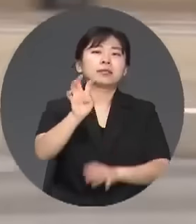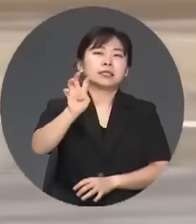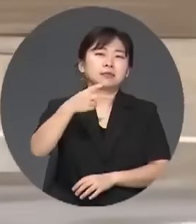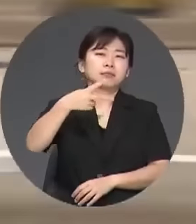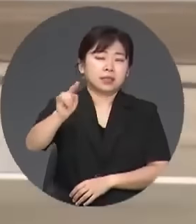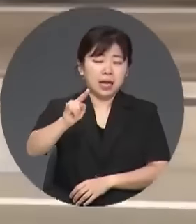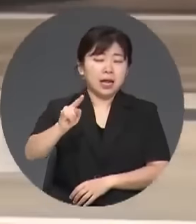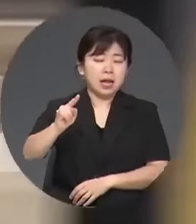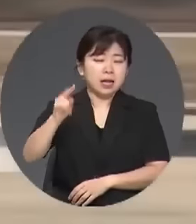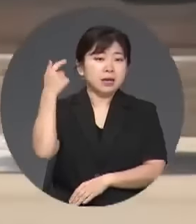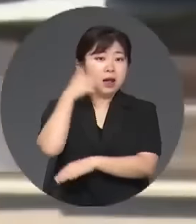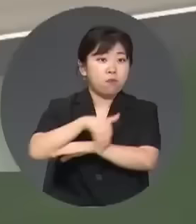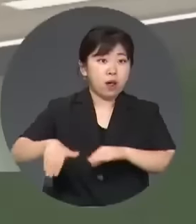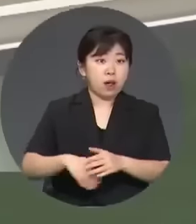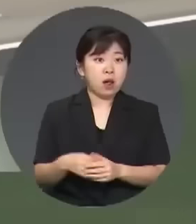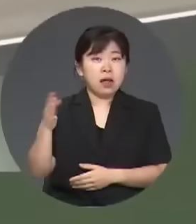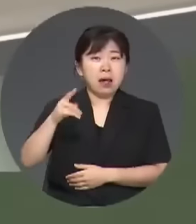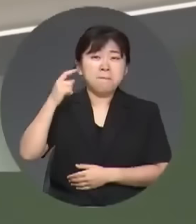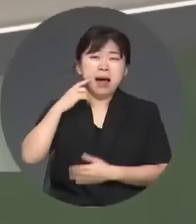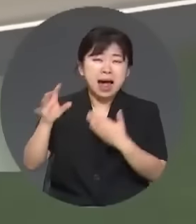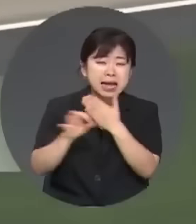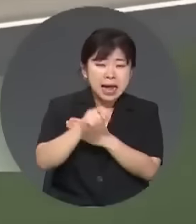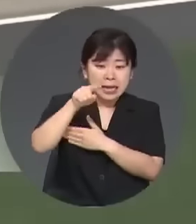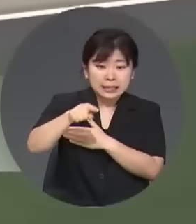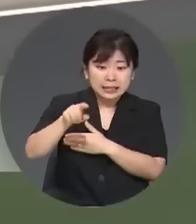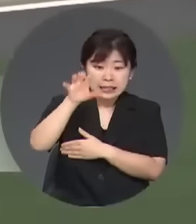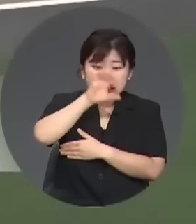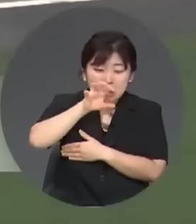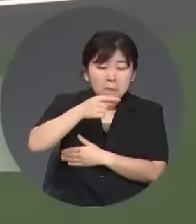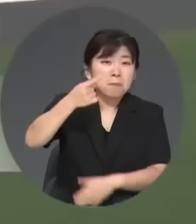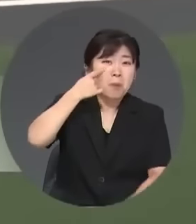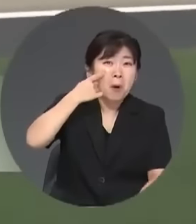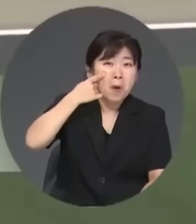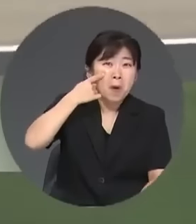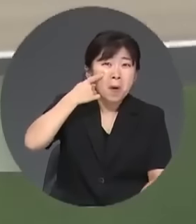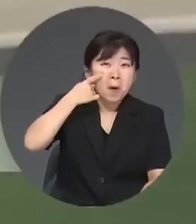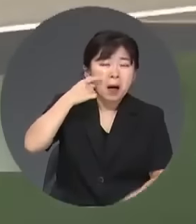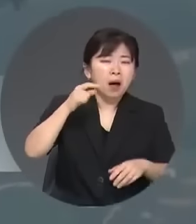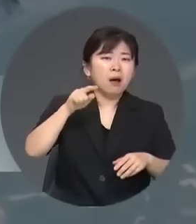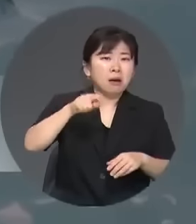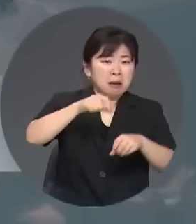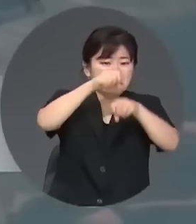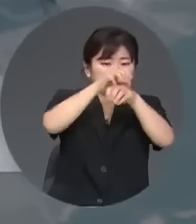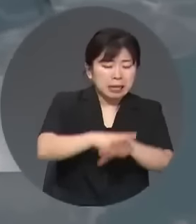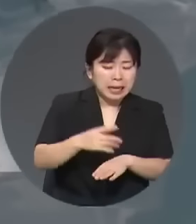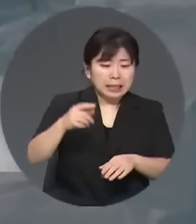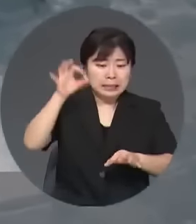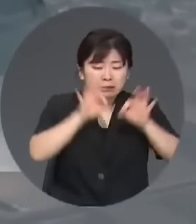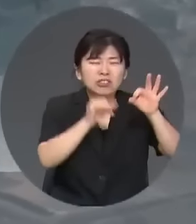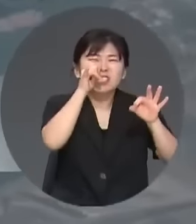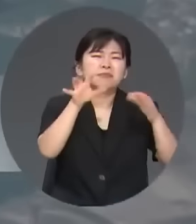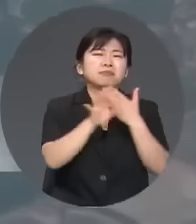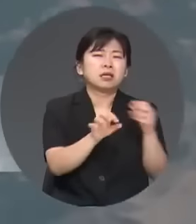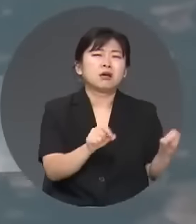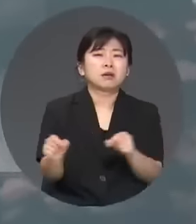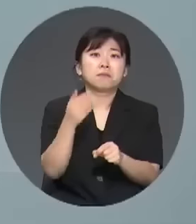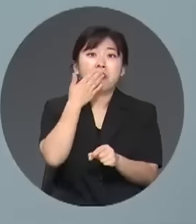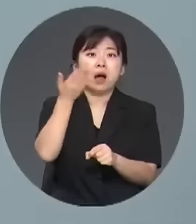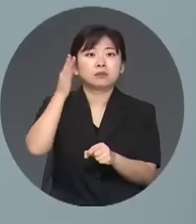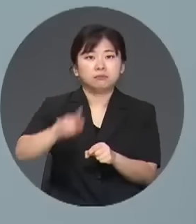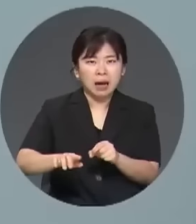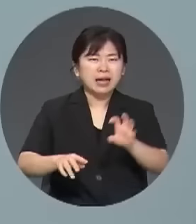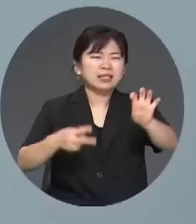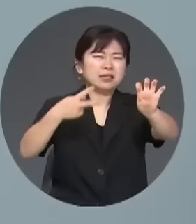시험 평가 과정에서 중대 하자가 발생하면 내년 계약 일정이 늦어질 수는 있지만 40대 계약 자체가